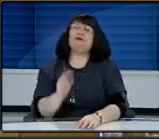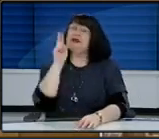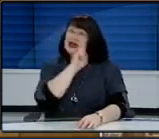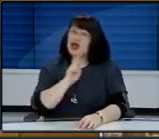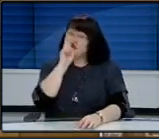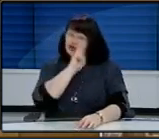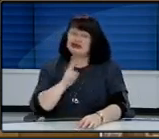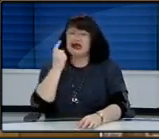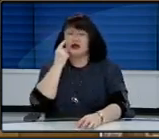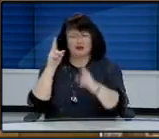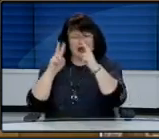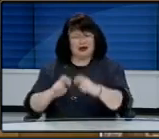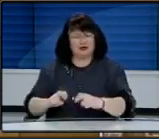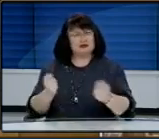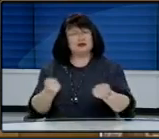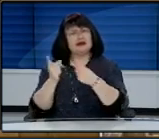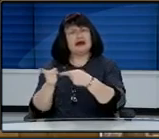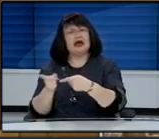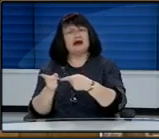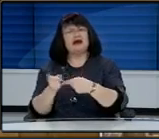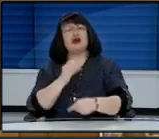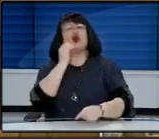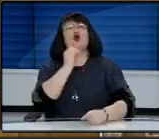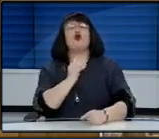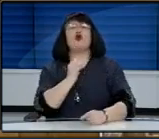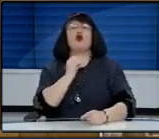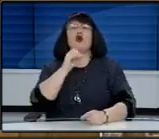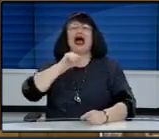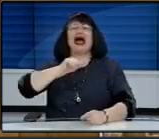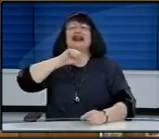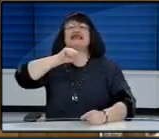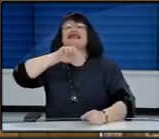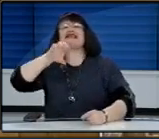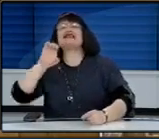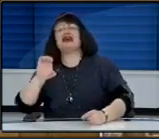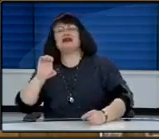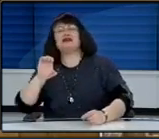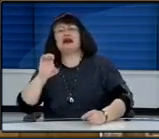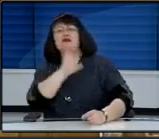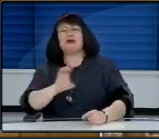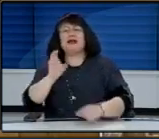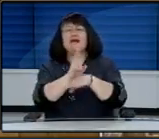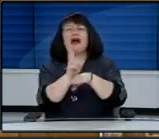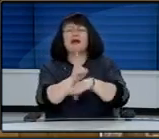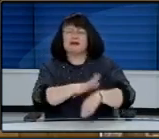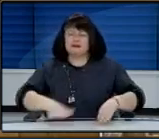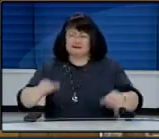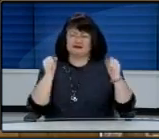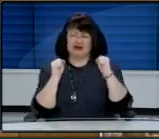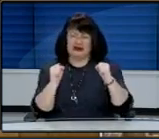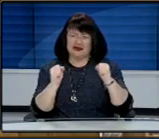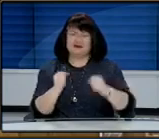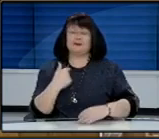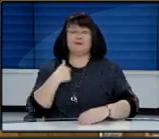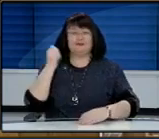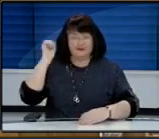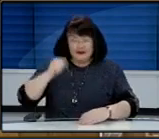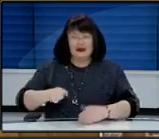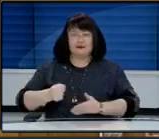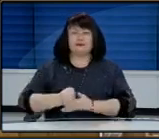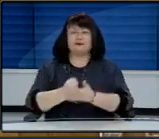και θα βασίζεται στις αρχές του ΟΑΣΕ και στην Ευρωπαϊκή Χάρτα Ασφαλείας. Στηρίζουμε και πρέπει να